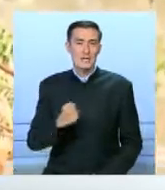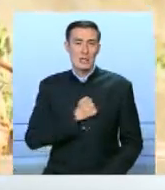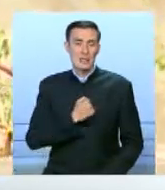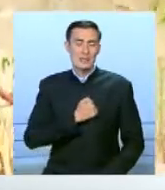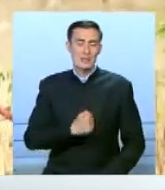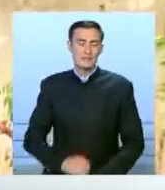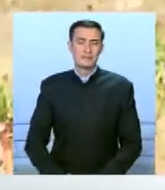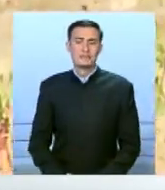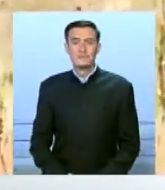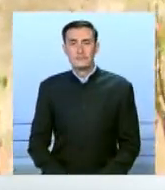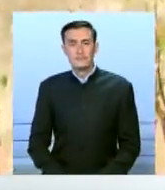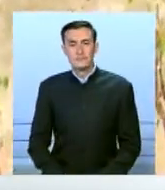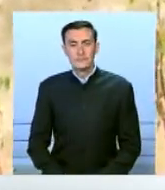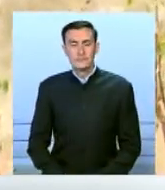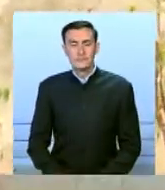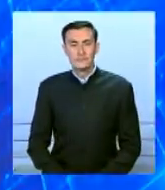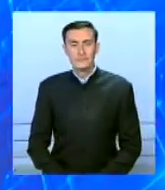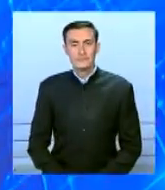коллеги.